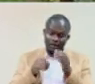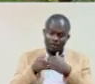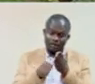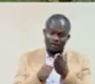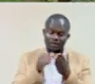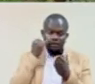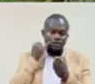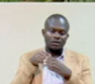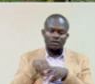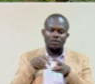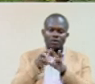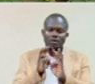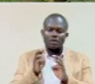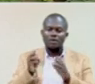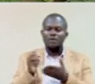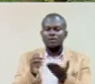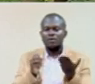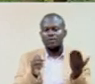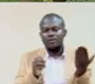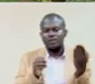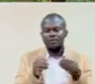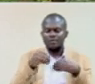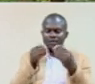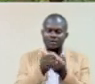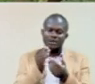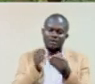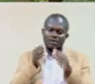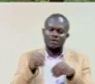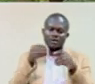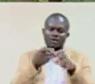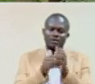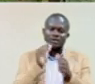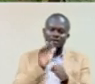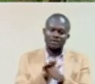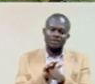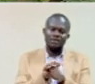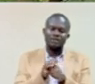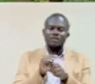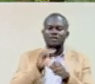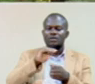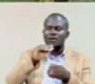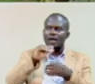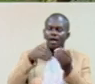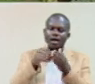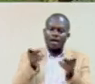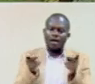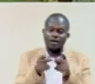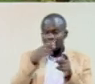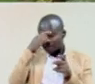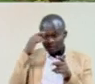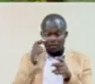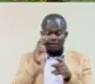ikibazo n'ubwo buri muntu yahawe ariko cyane societe yakuriwemo. Nubusanga rero ubungubu nk'abadamu